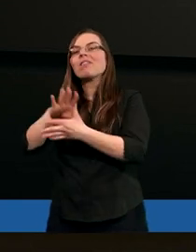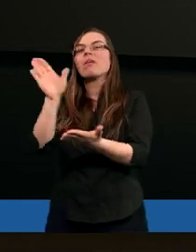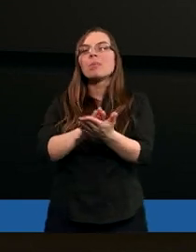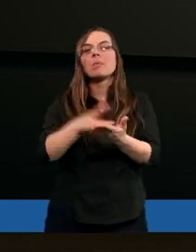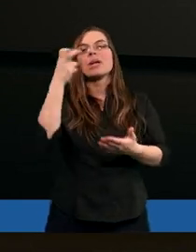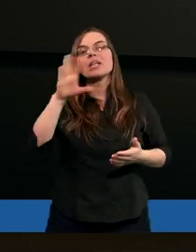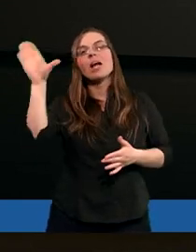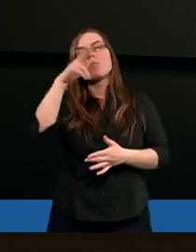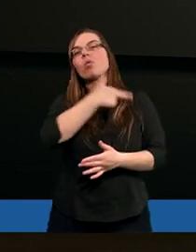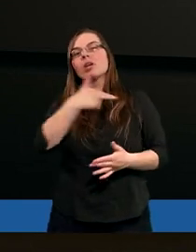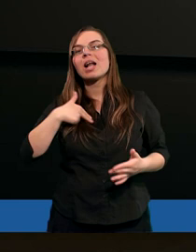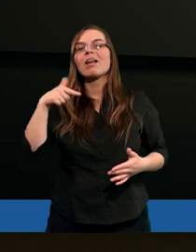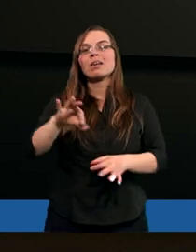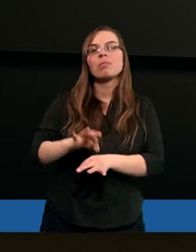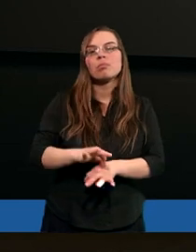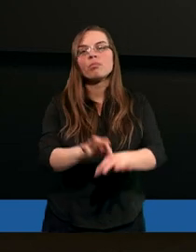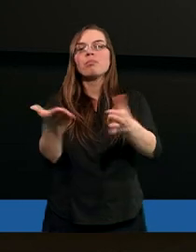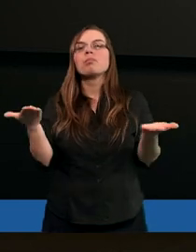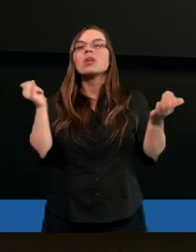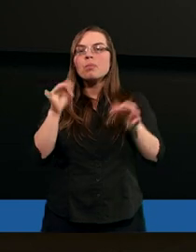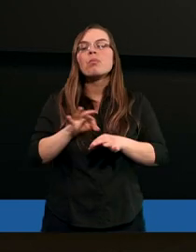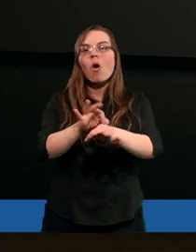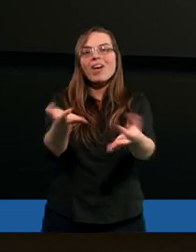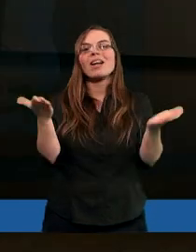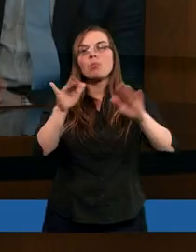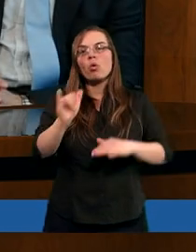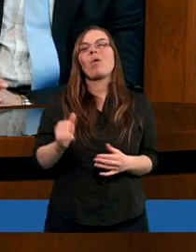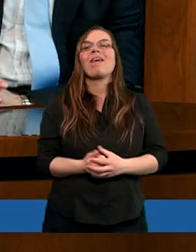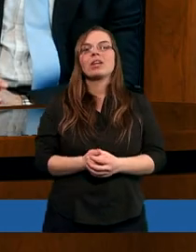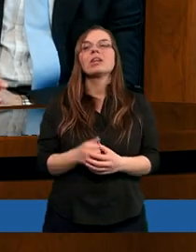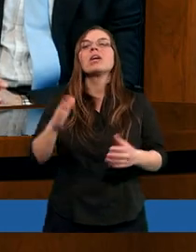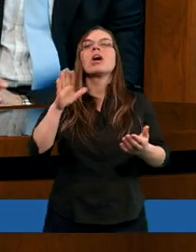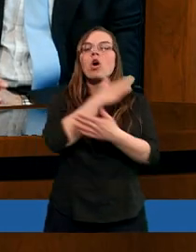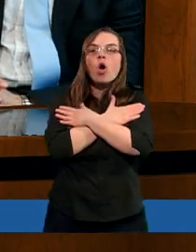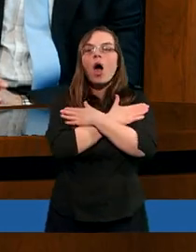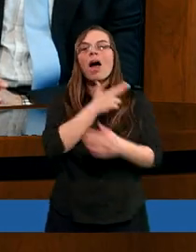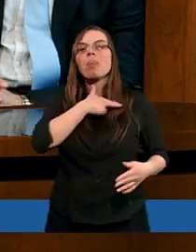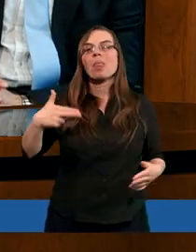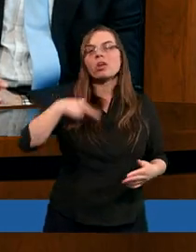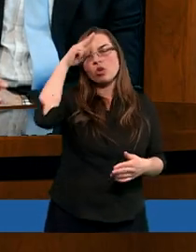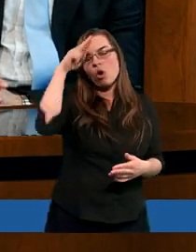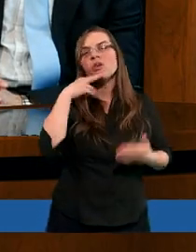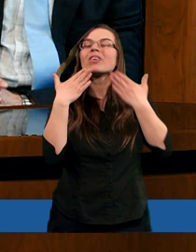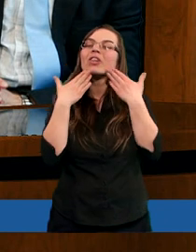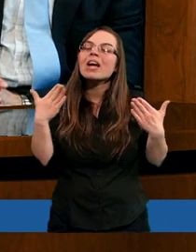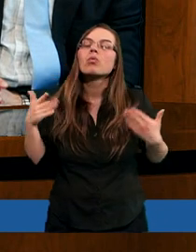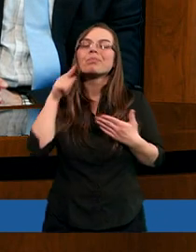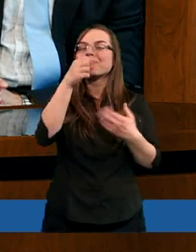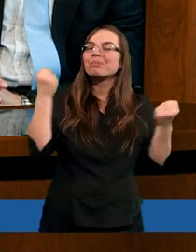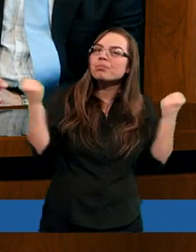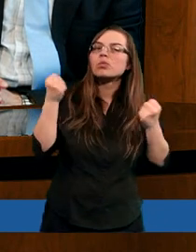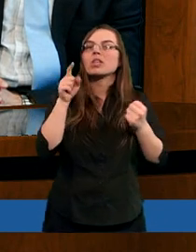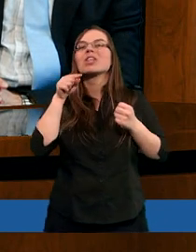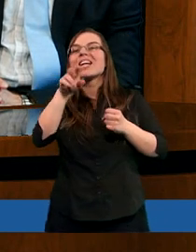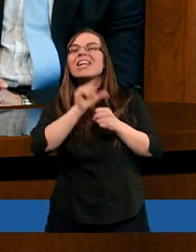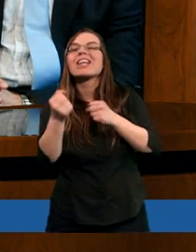i niech nas Bóg w tym kierunku prowadzi. Kochany nasz Ojcze, dziękujemy Ci za to,